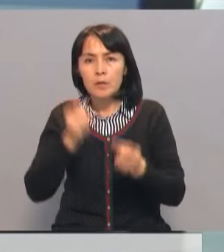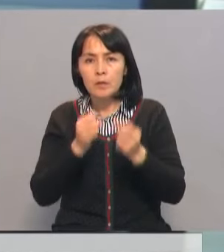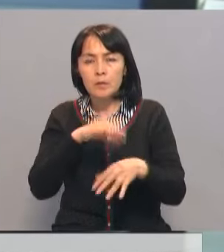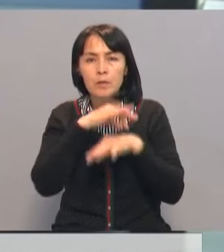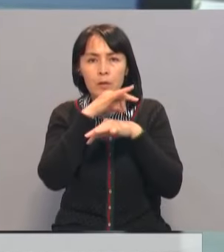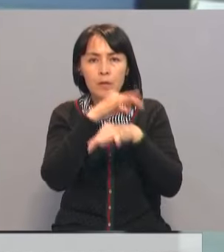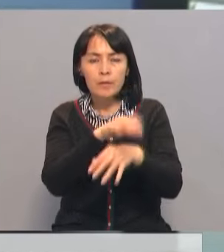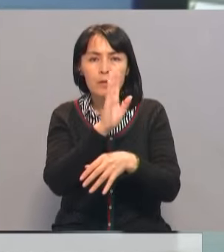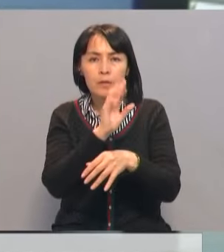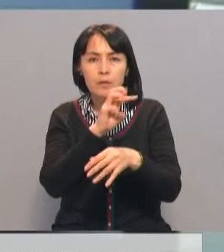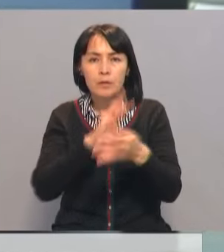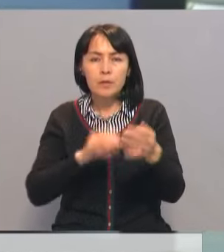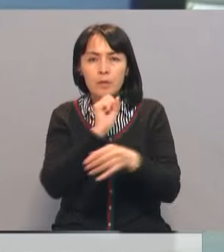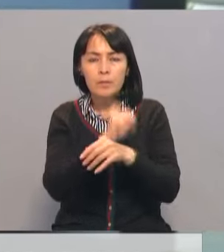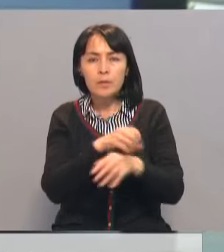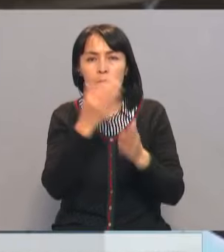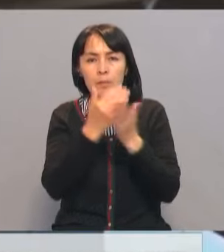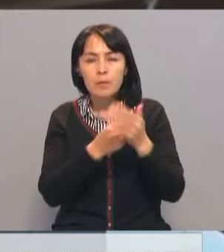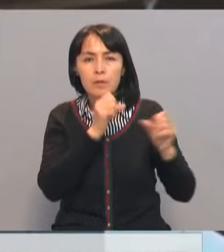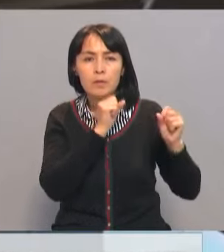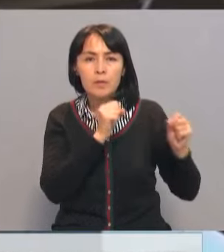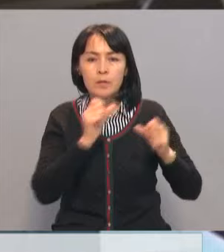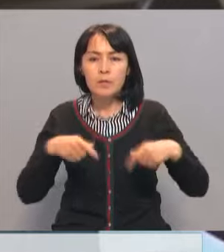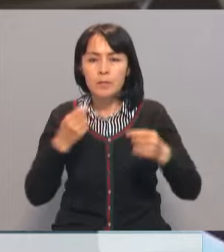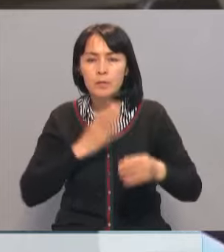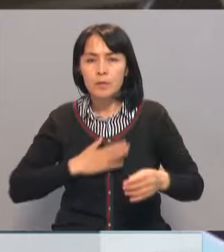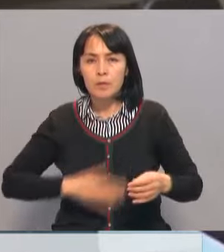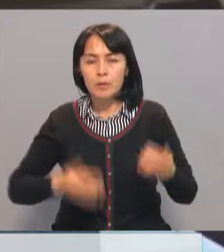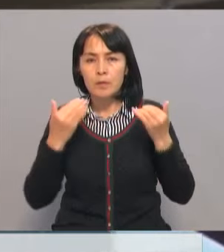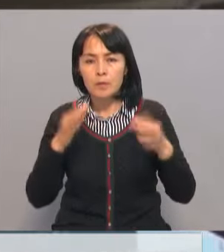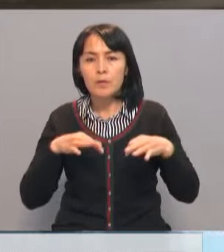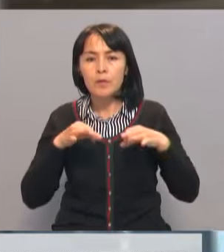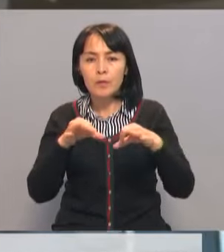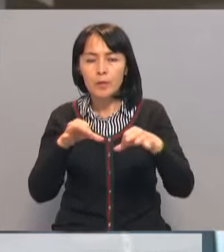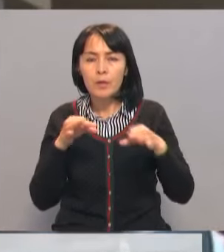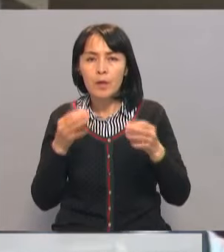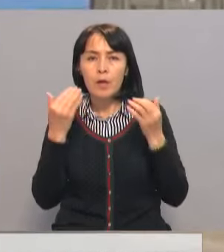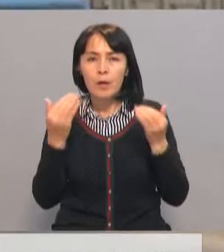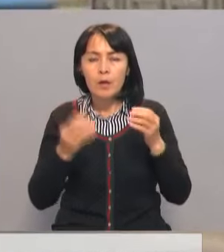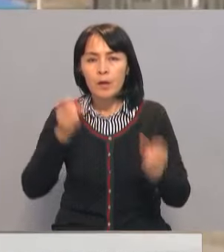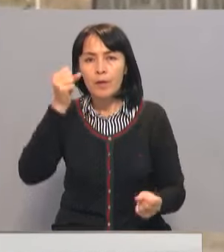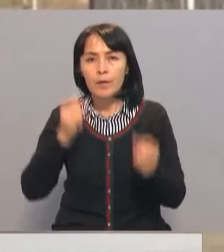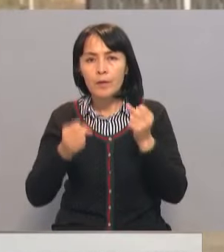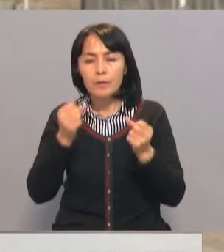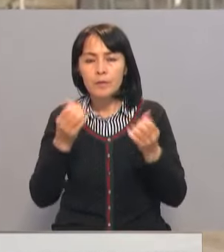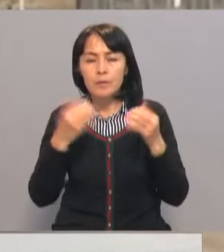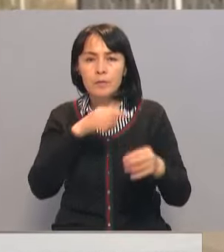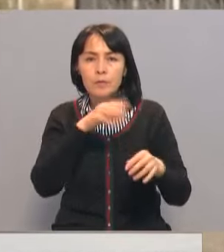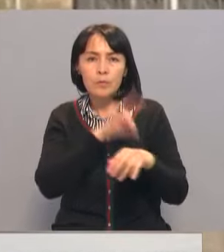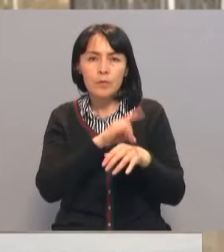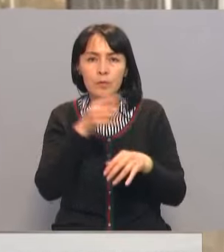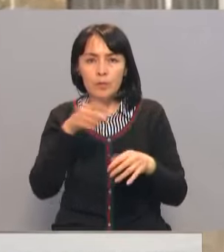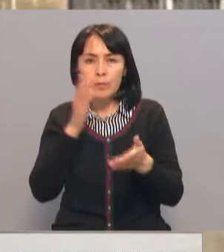водворили на штрафстоянку. Приложение «Кургау», направленное на обеспечение безопасности дорожного движения, выявляет автомашины с подложными